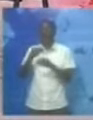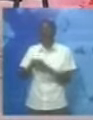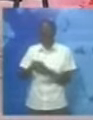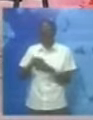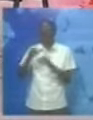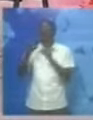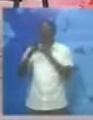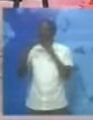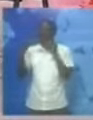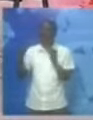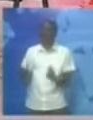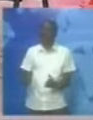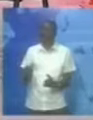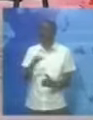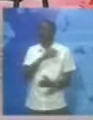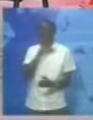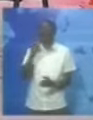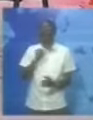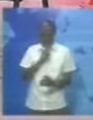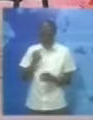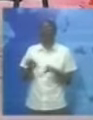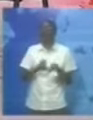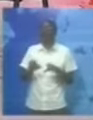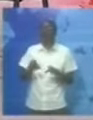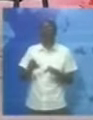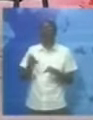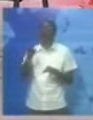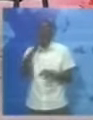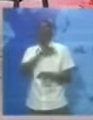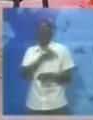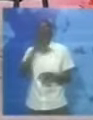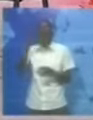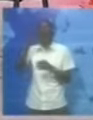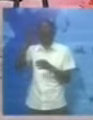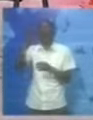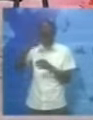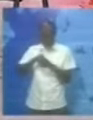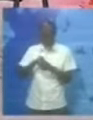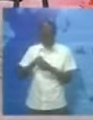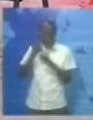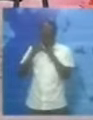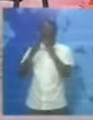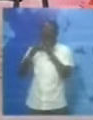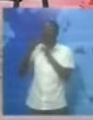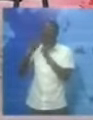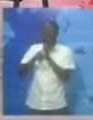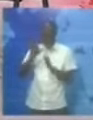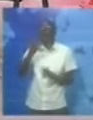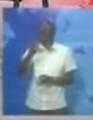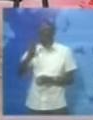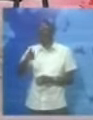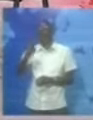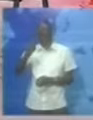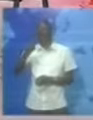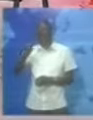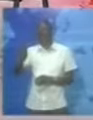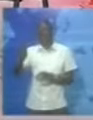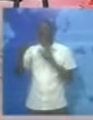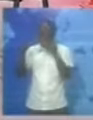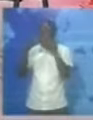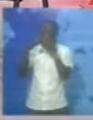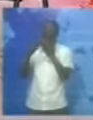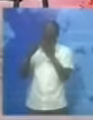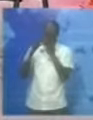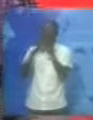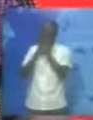journalisme. Puis je fais toujours des émissions sur France 5, sur la chaîne parlementaire et sur RTL. Merci d'avoir répondu à